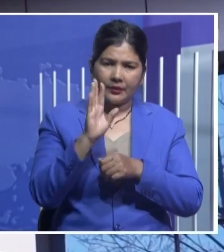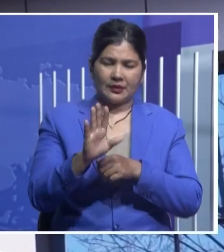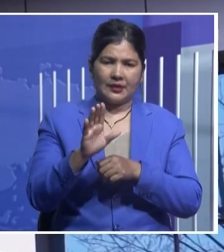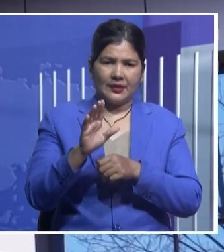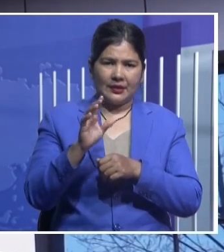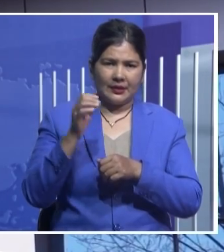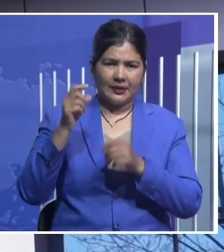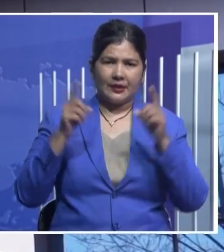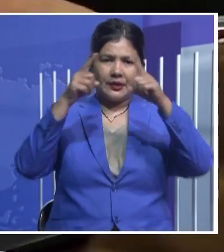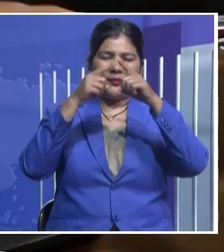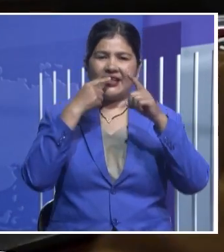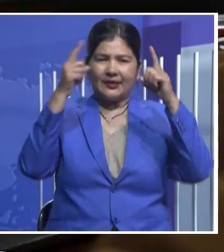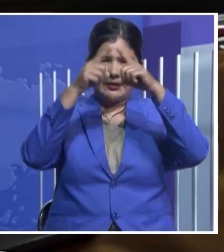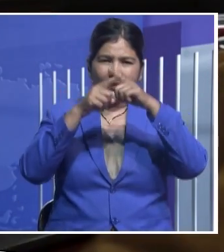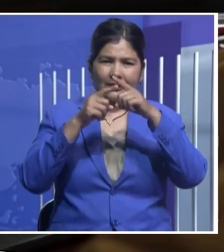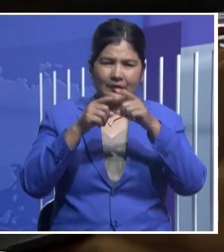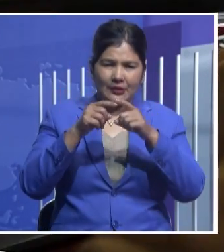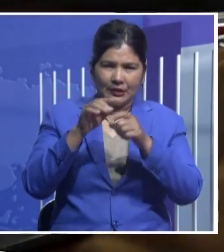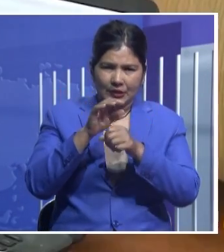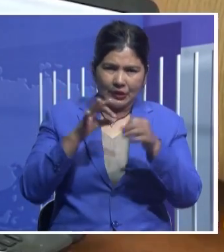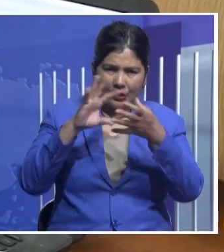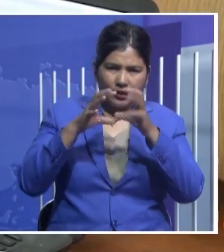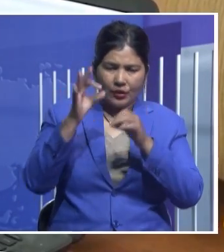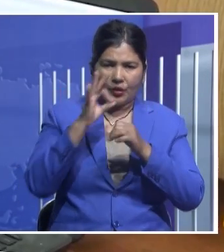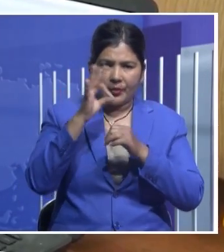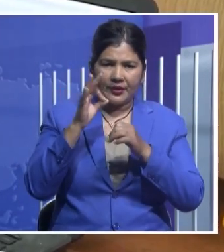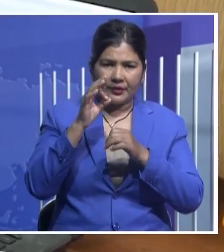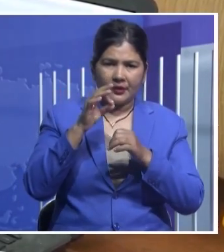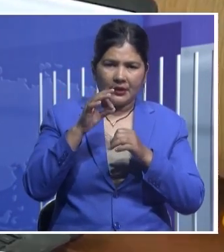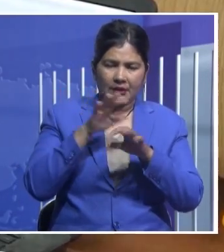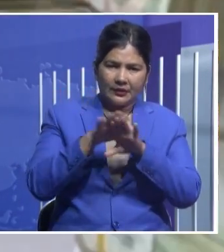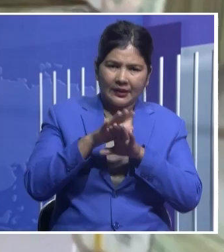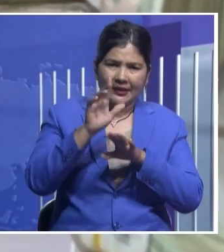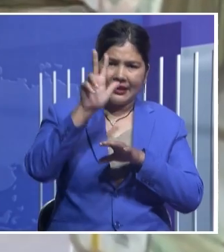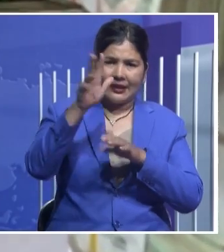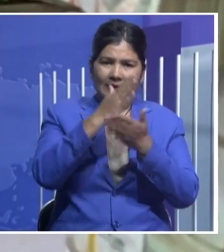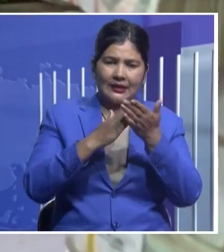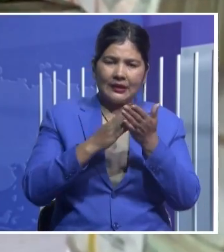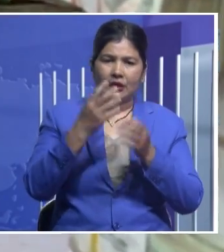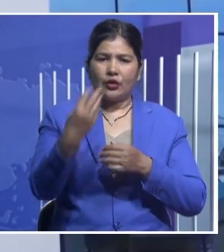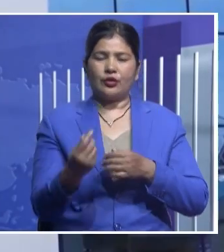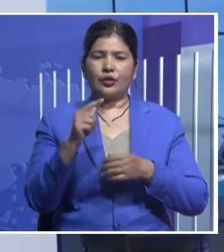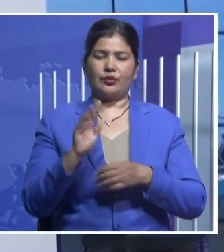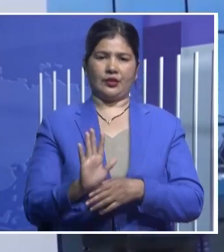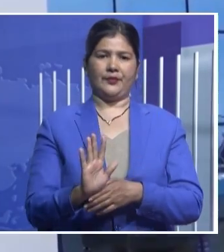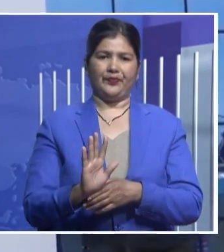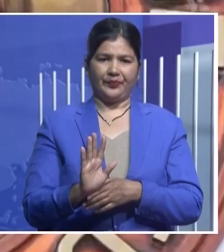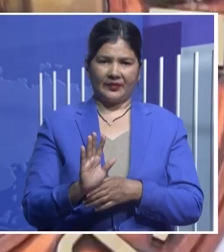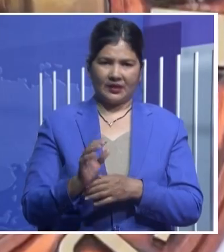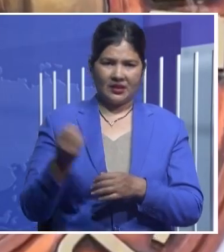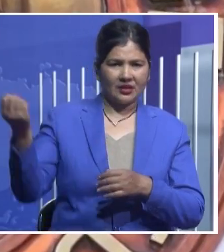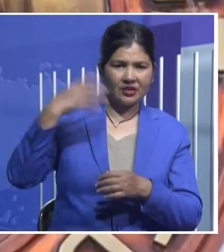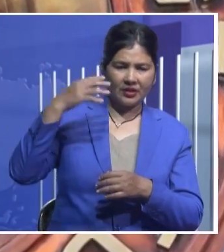हिमालयन जनरल इन्सुरेन्स कम्पनीको सेयर सबैभन्दा धेरै झन्डै 8.5% घटेको छ। यस्तै युनाइटेड मर्दी जलविद्युत